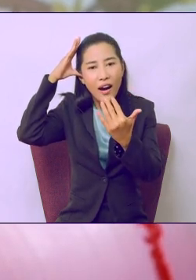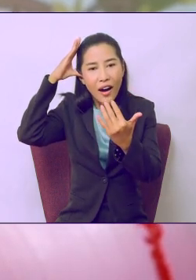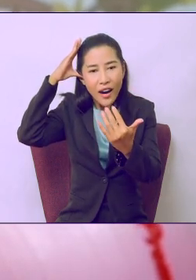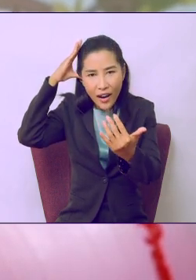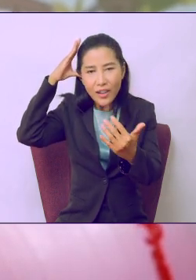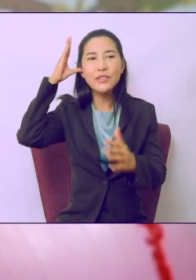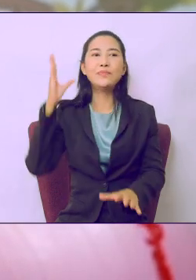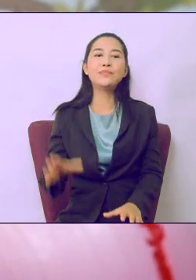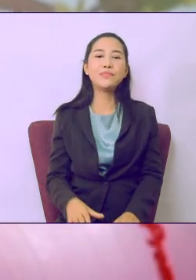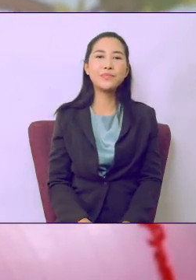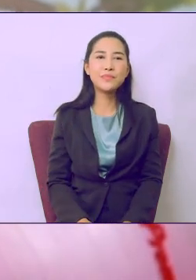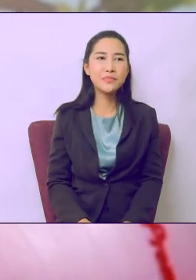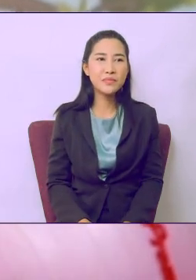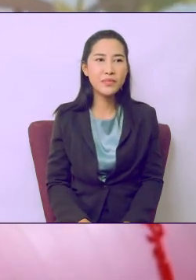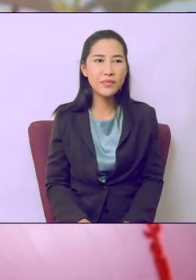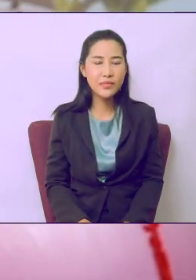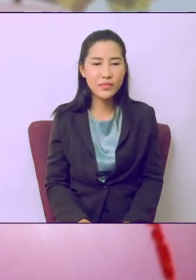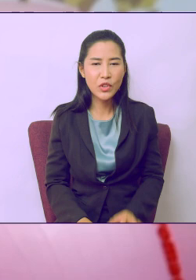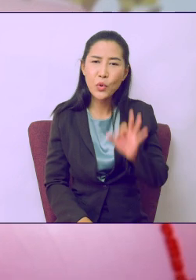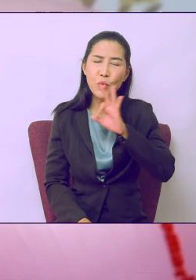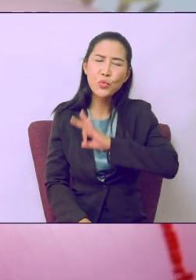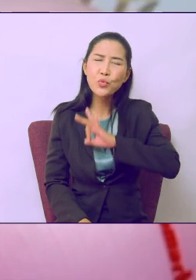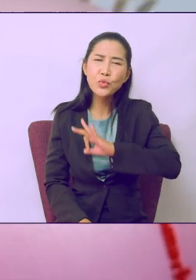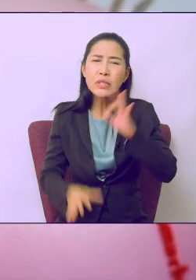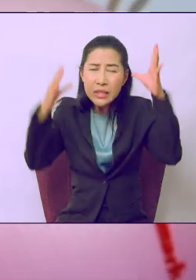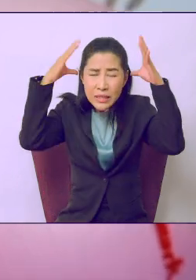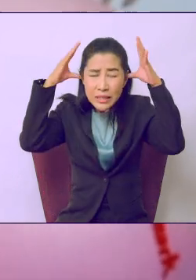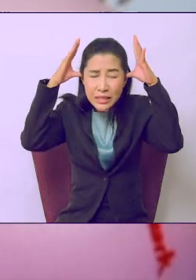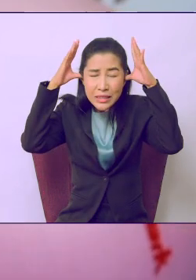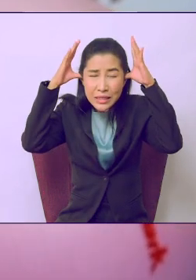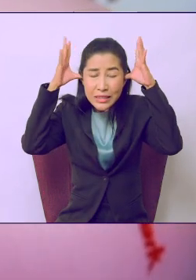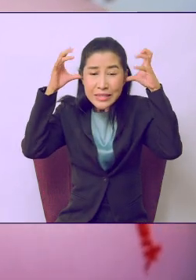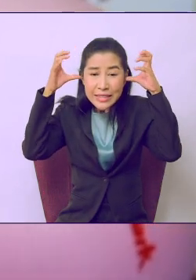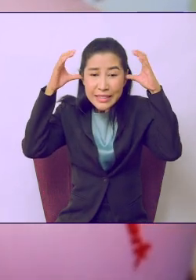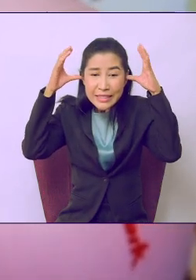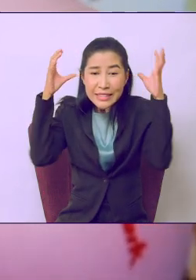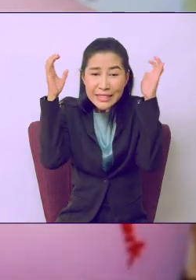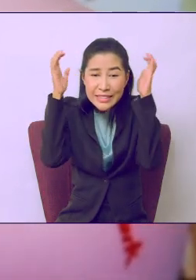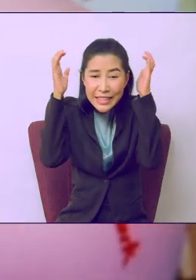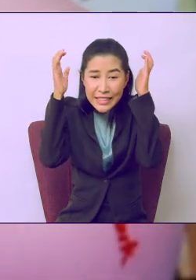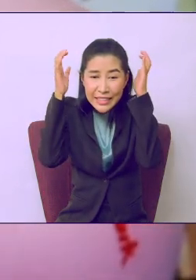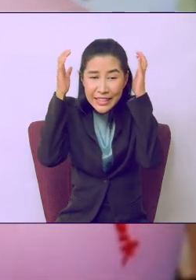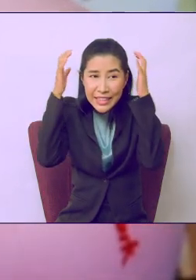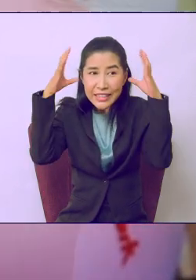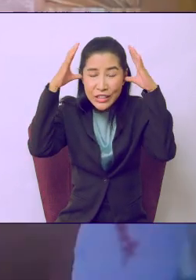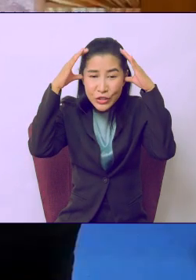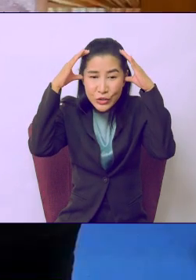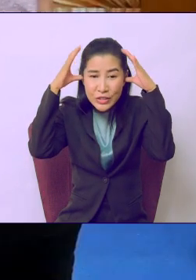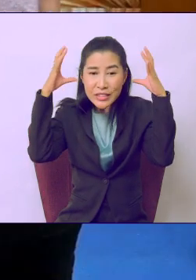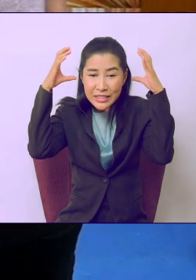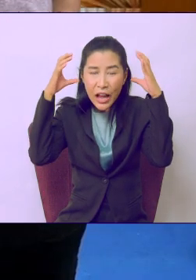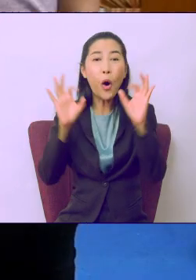ฮืออ่าเป็นไงมีอะไรอยู่ข้างในหัวสั่นๆสสั่นๆเหรอรู้สึกยังไงรู้สึกยังไง